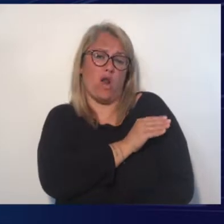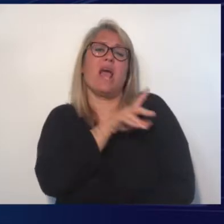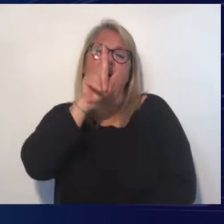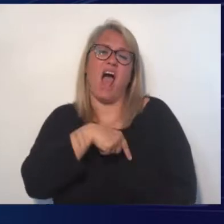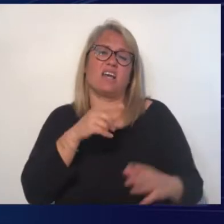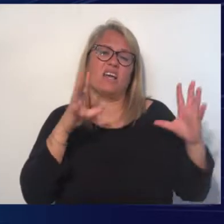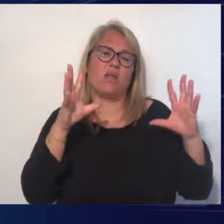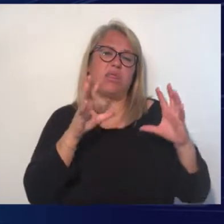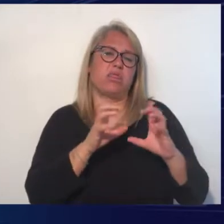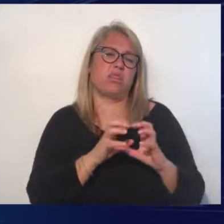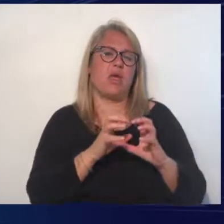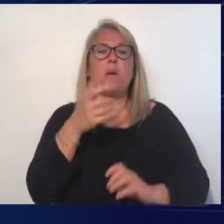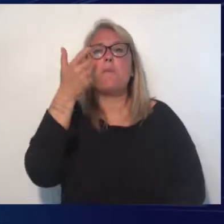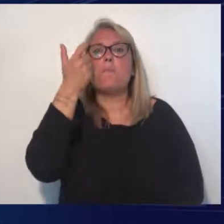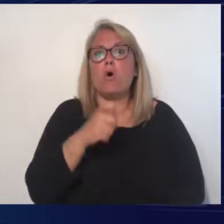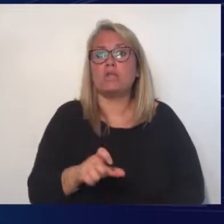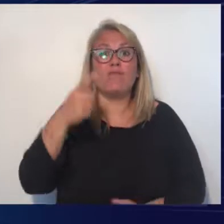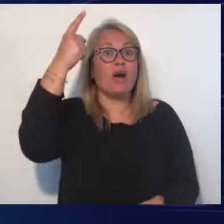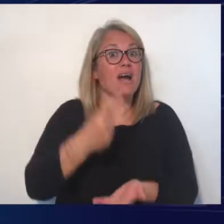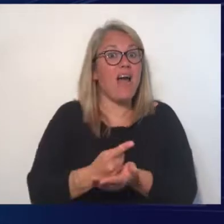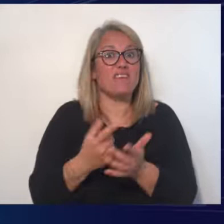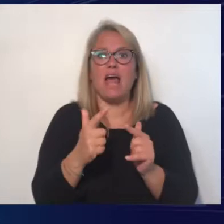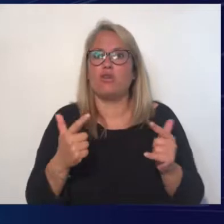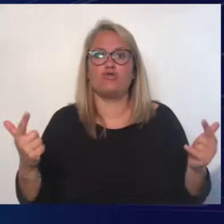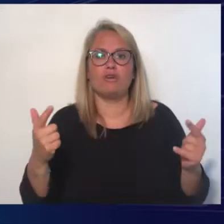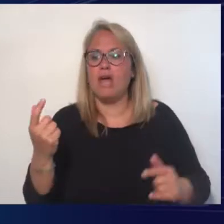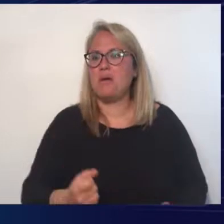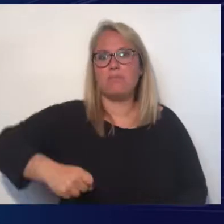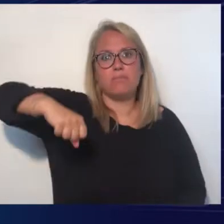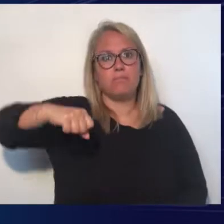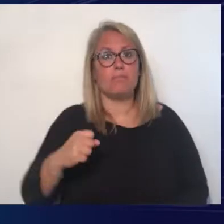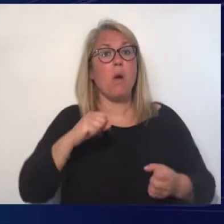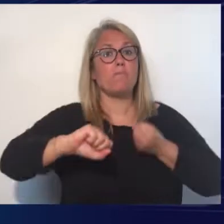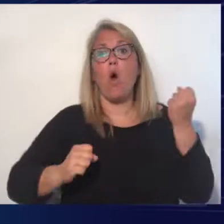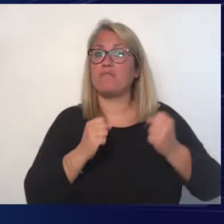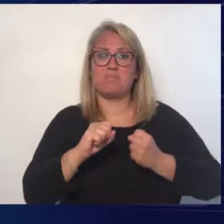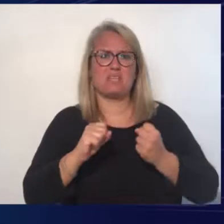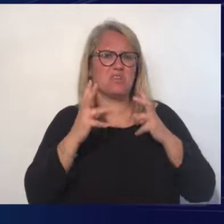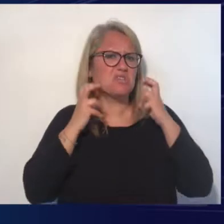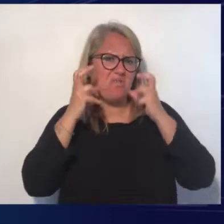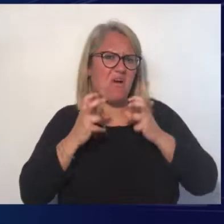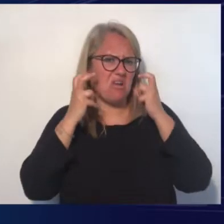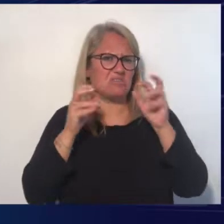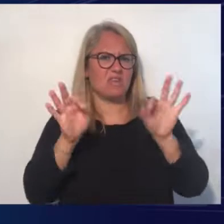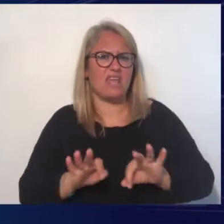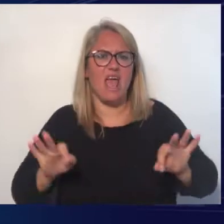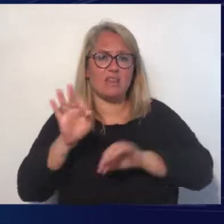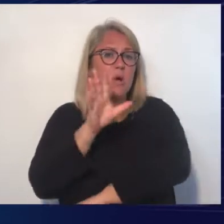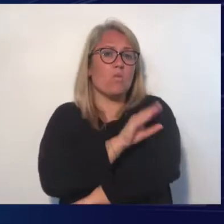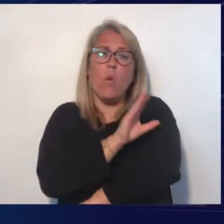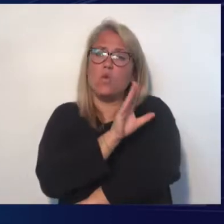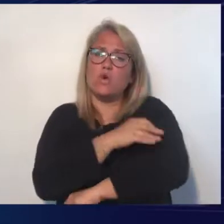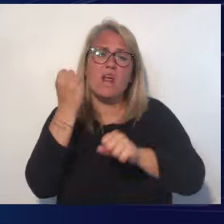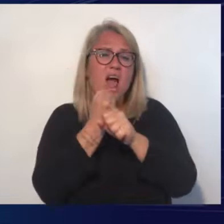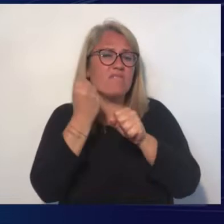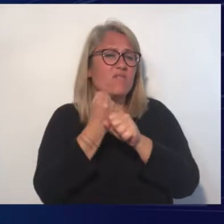appunto già ho accennato, perché in assenza di gravità, per alzare un braccio, uno non fa più lo sforzo e quindi i muscoli non